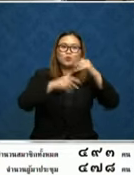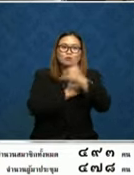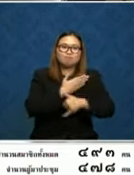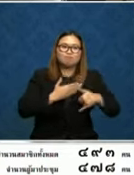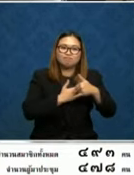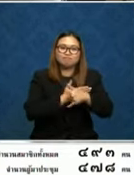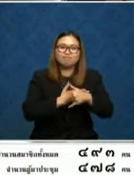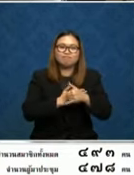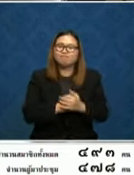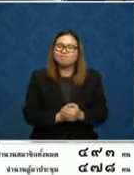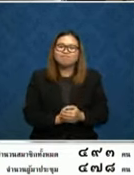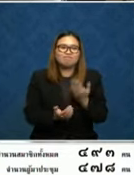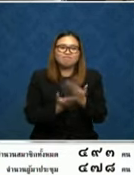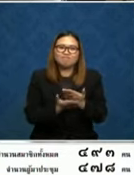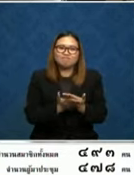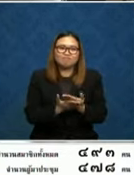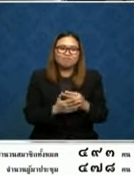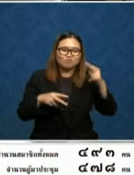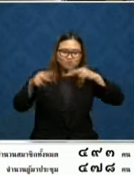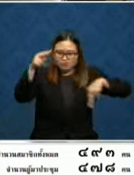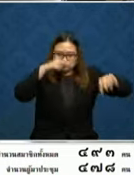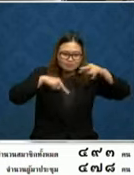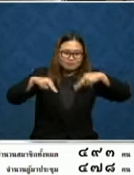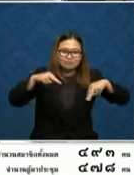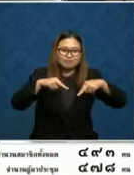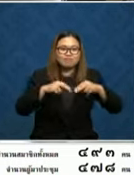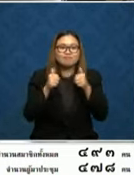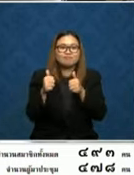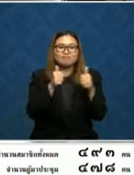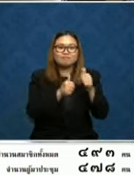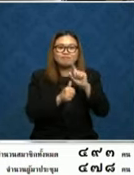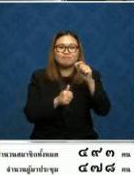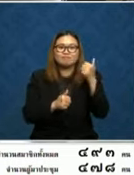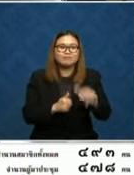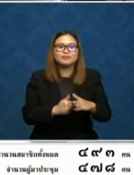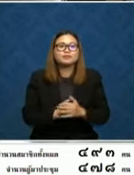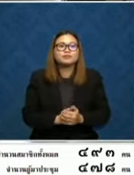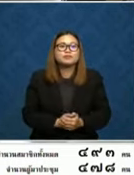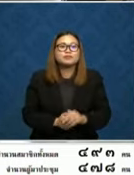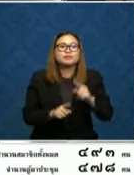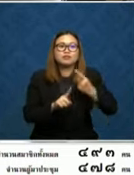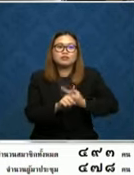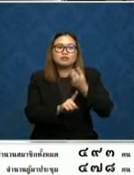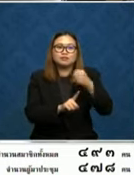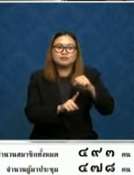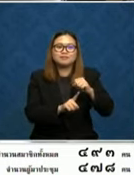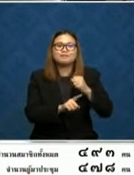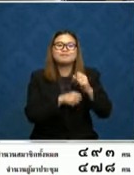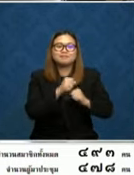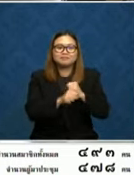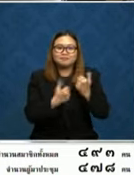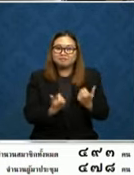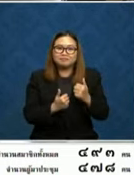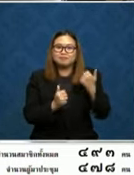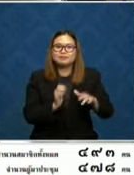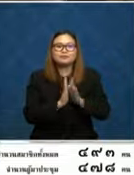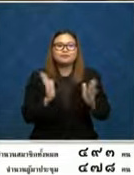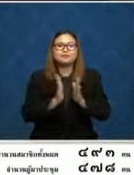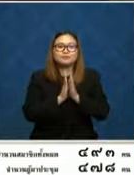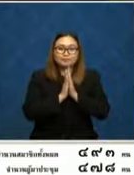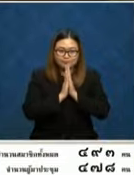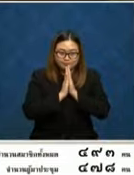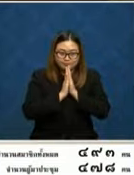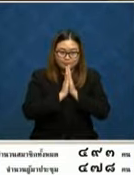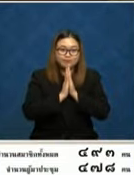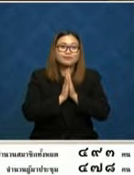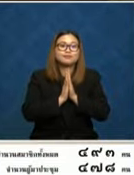ใช้งบประมาณในส่วนนี้นะคะเพื่อใช้ในการรณรงค์หาเสียงที่กำลังจะเกิดขึ้นในช่วงต้นเดือนตุลาคมนี้ได้ค่ะขอบพระคุณค่ะ ครับ